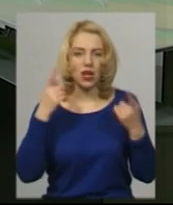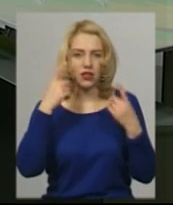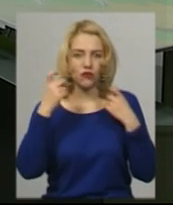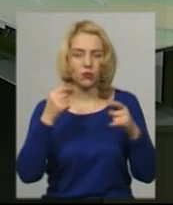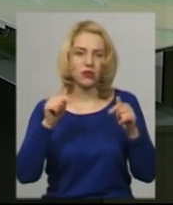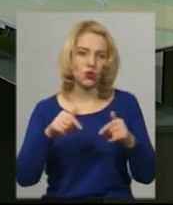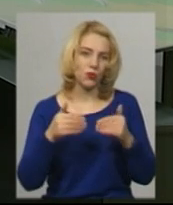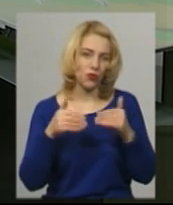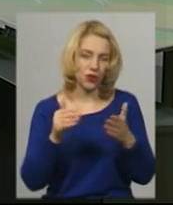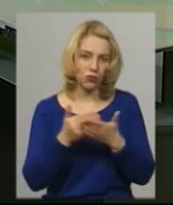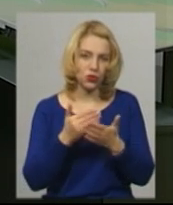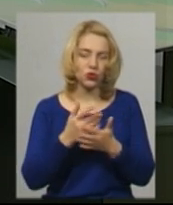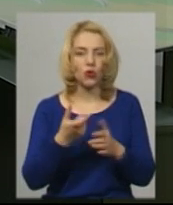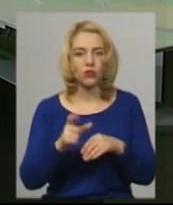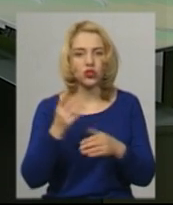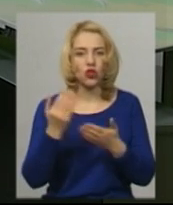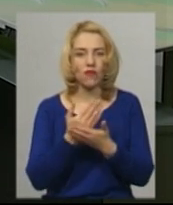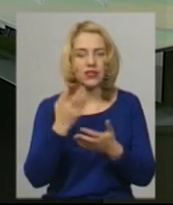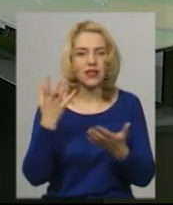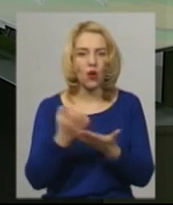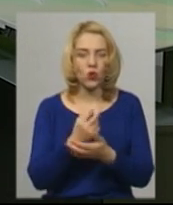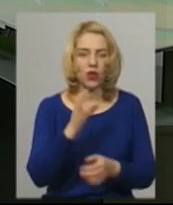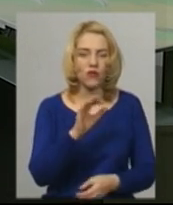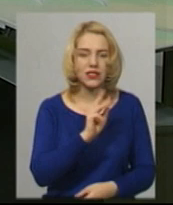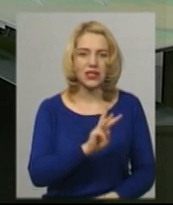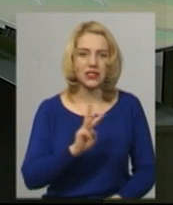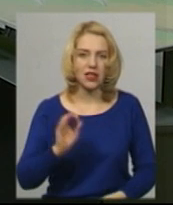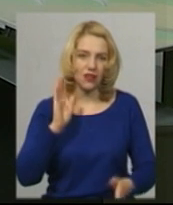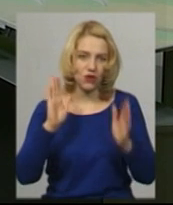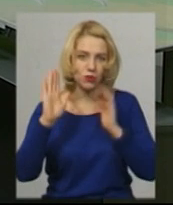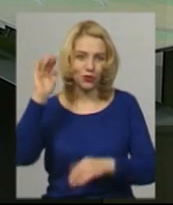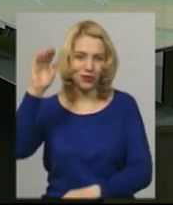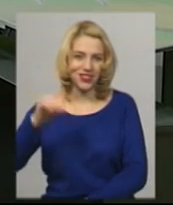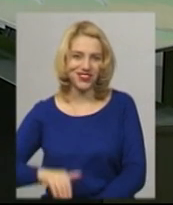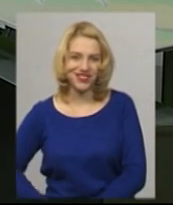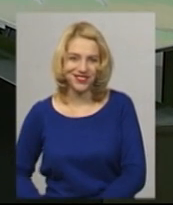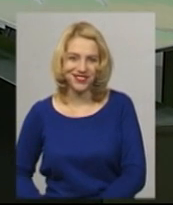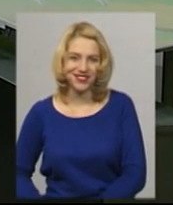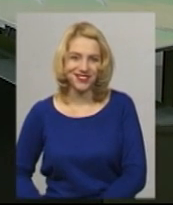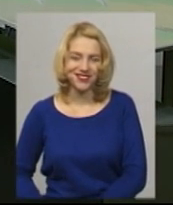інформація цього випуску. Більше новин знаходьте на нашому офіційному сайті та на сторінці у Facebook. Побачимось!